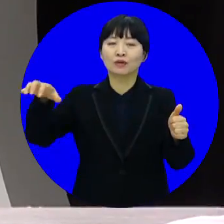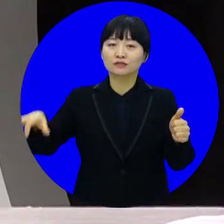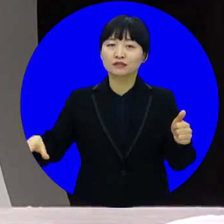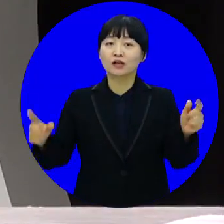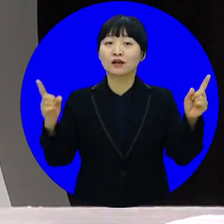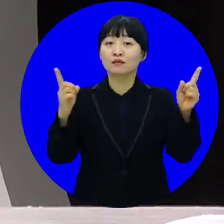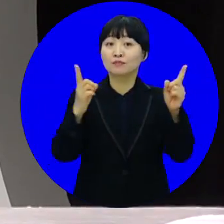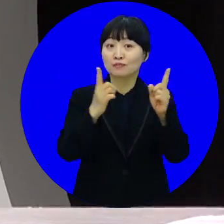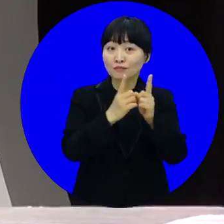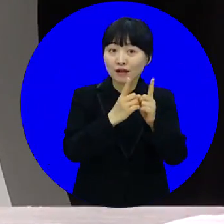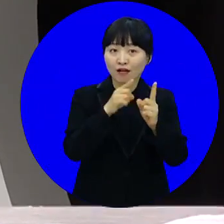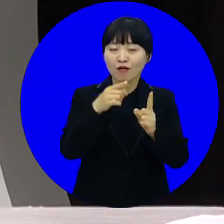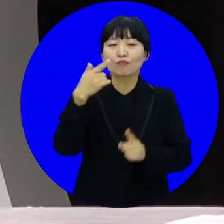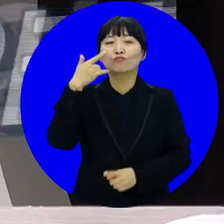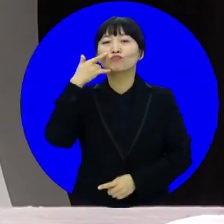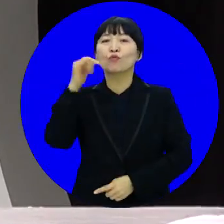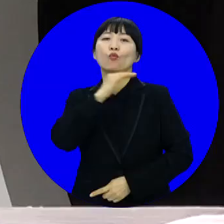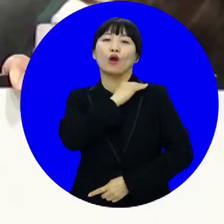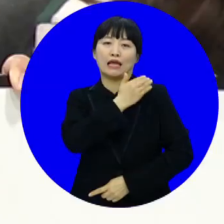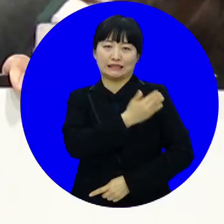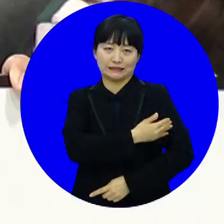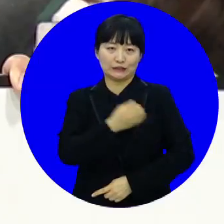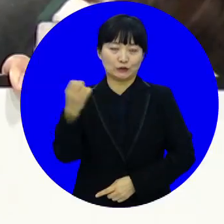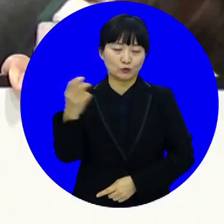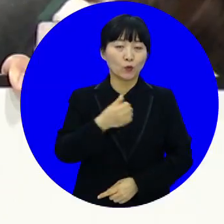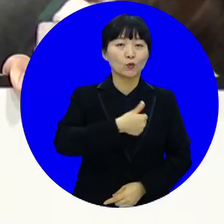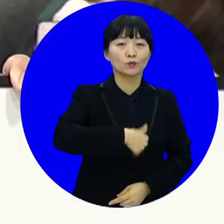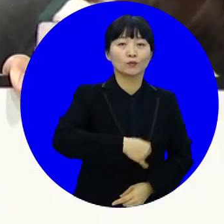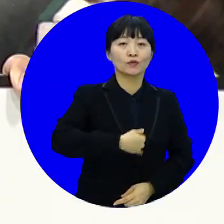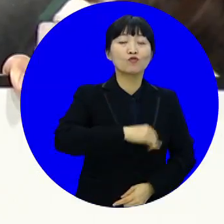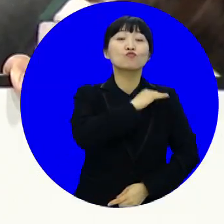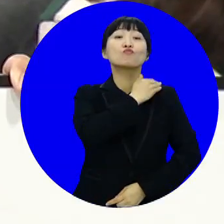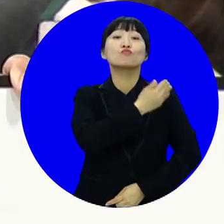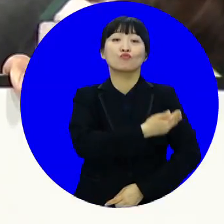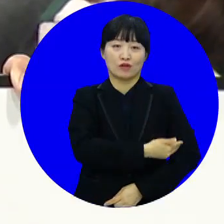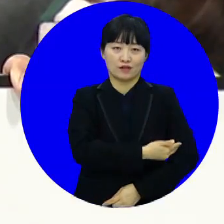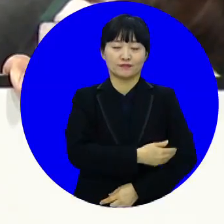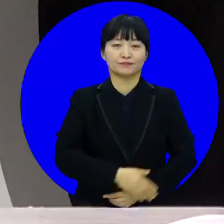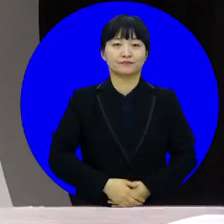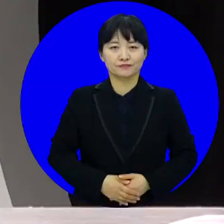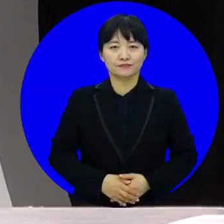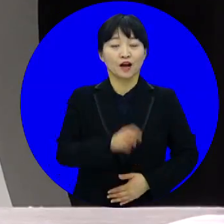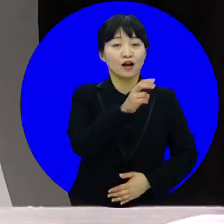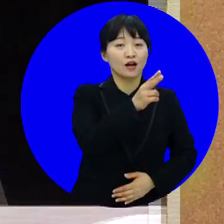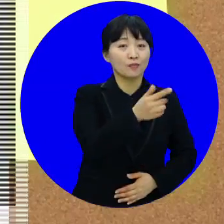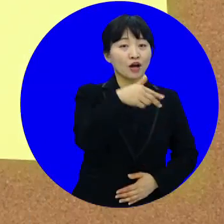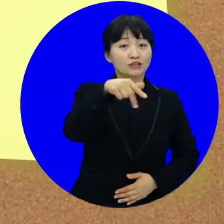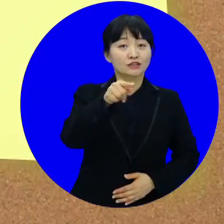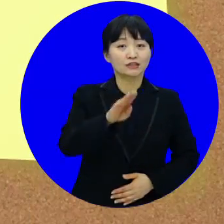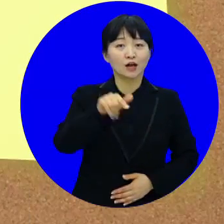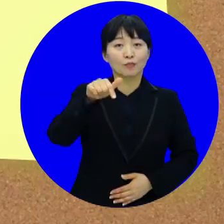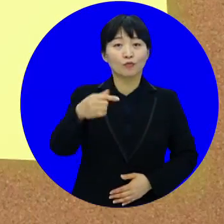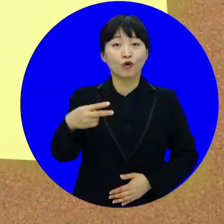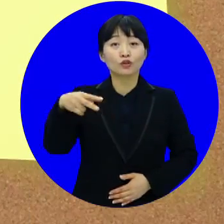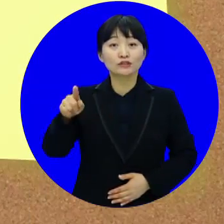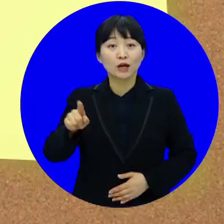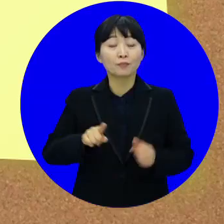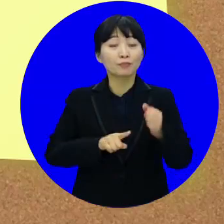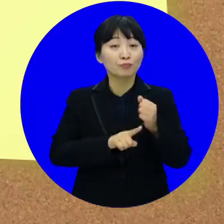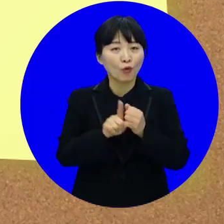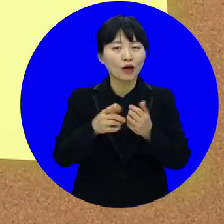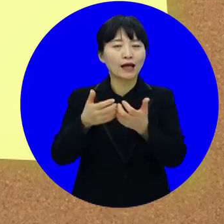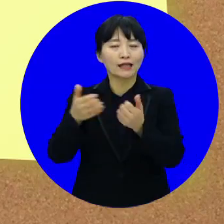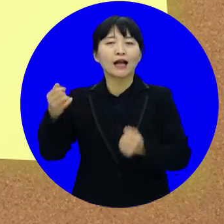법원은 면접교섭권을 부모의 권리이자 자녀의 권리라고 보는데요. 면접교섭이란 따로 살게